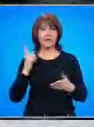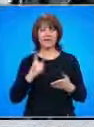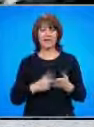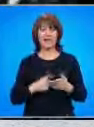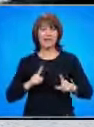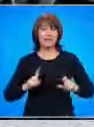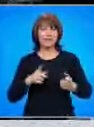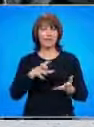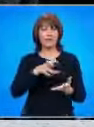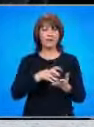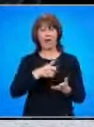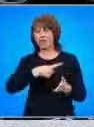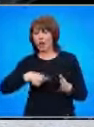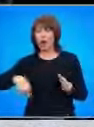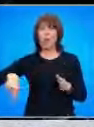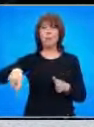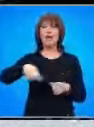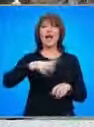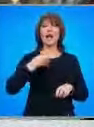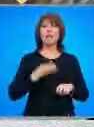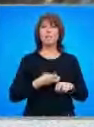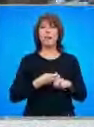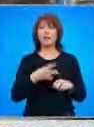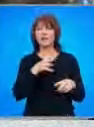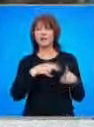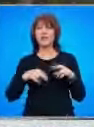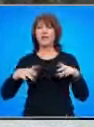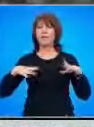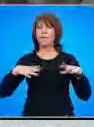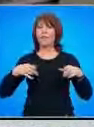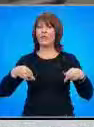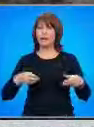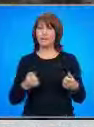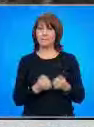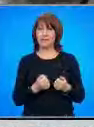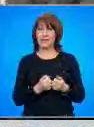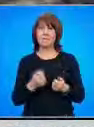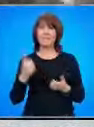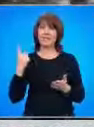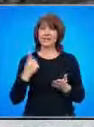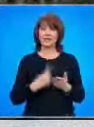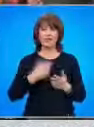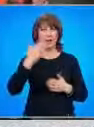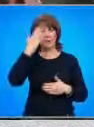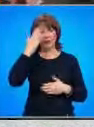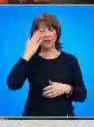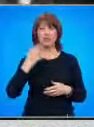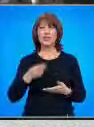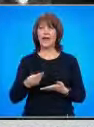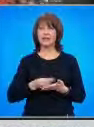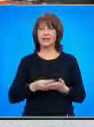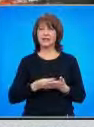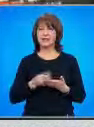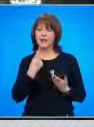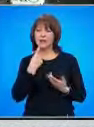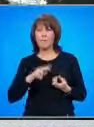екипи да обикалят лечебните заведения, за да търсят свободни места. Задължение на болничната администрация е да актуализира